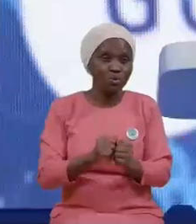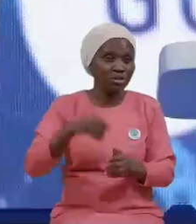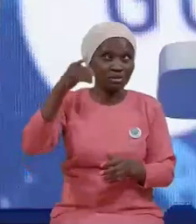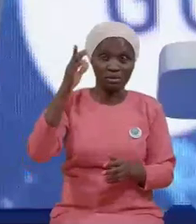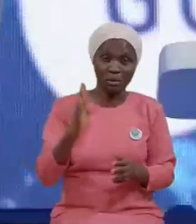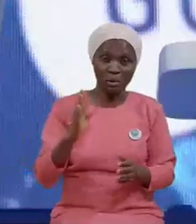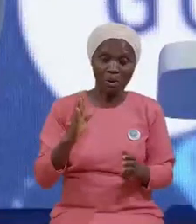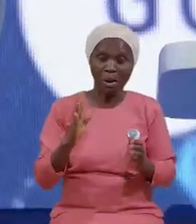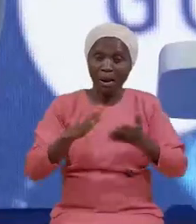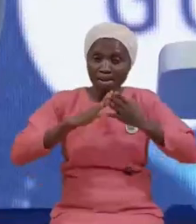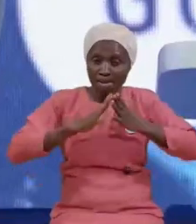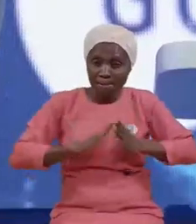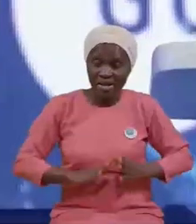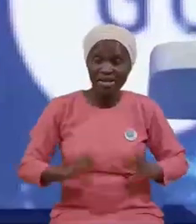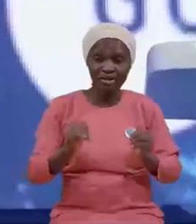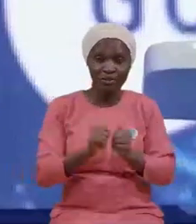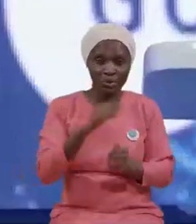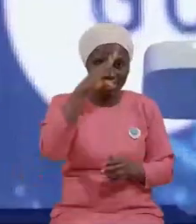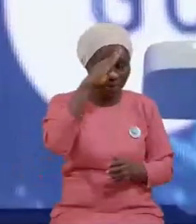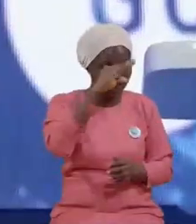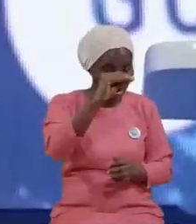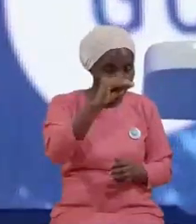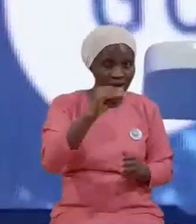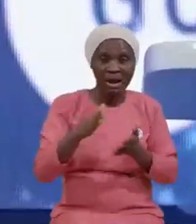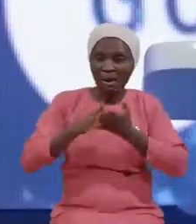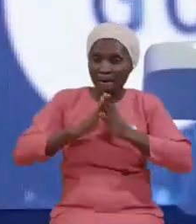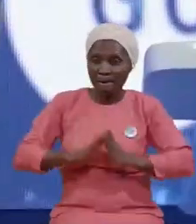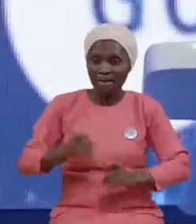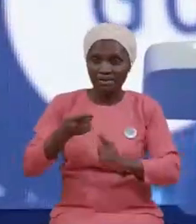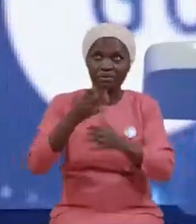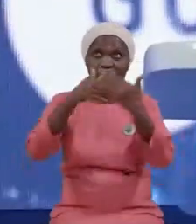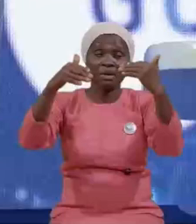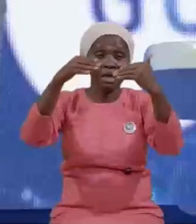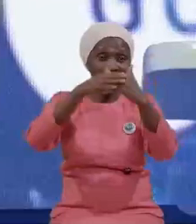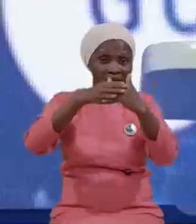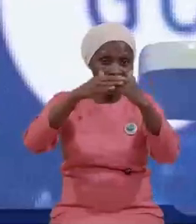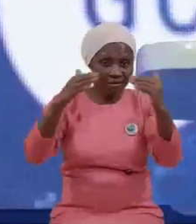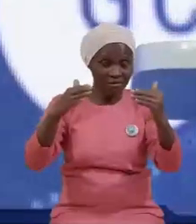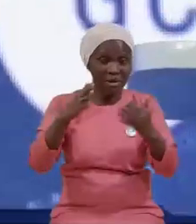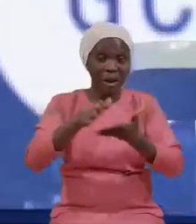l'homme, la paix venant du ciel, la paix sur la terre,